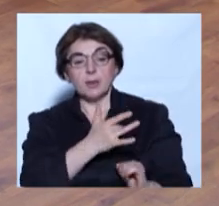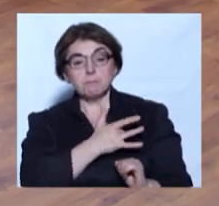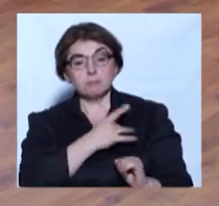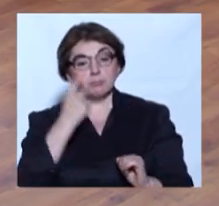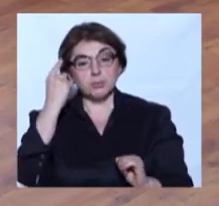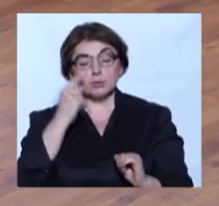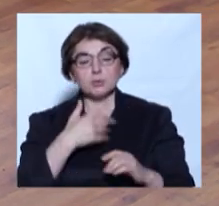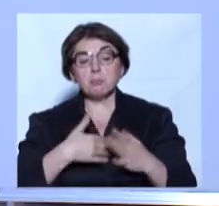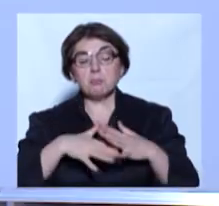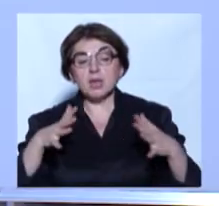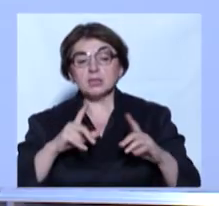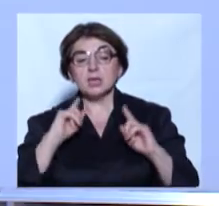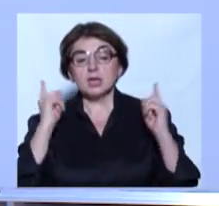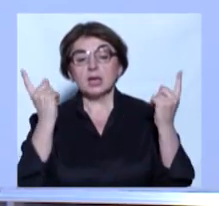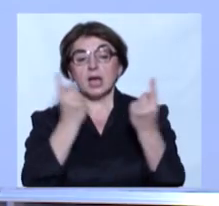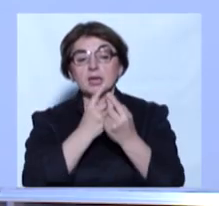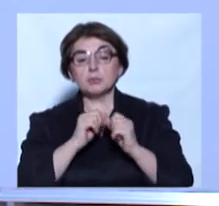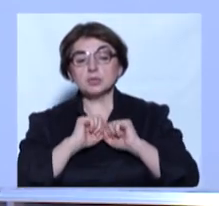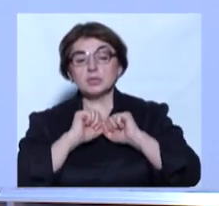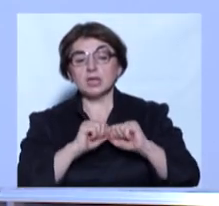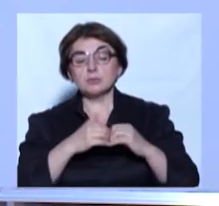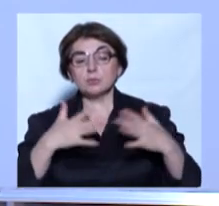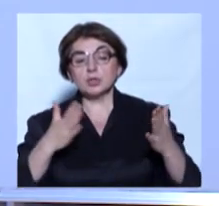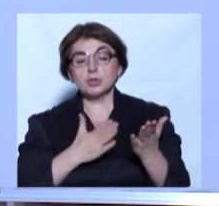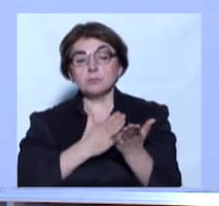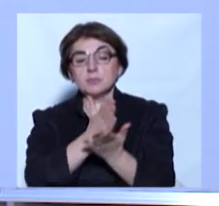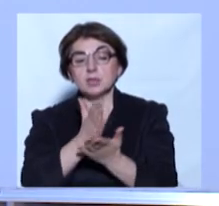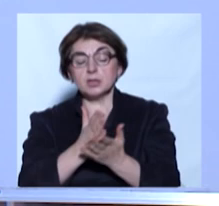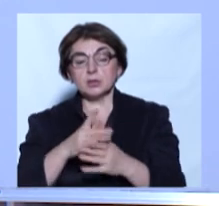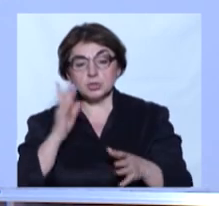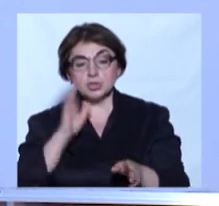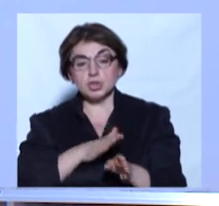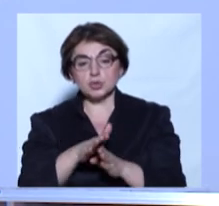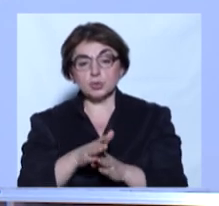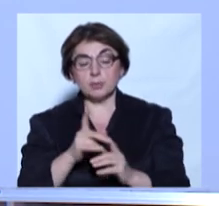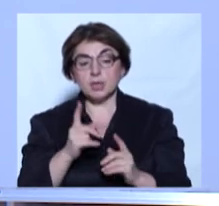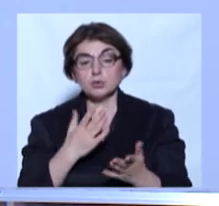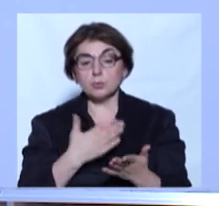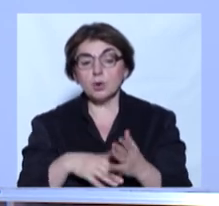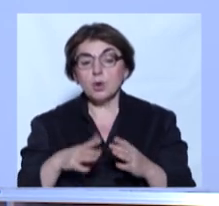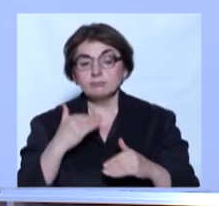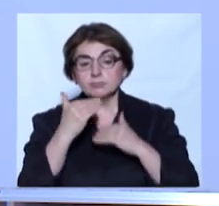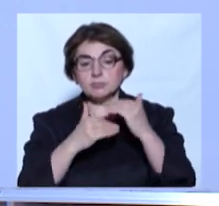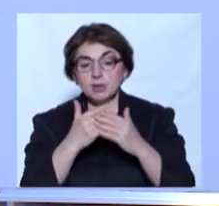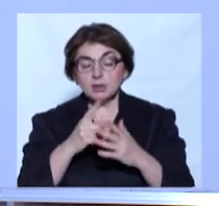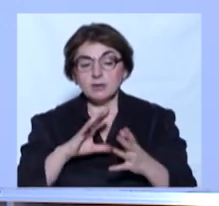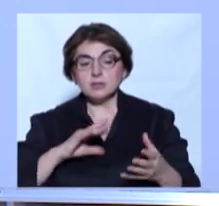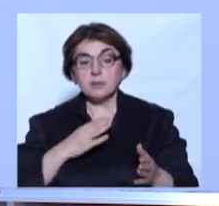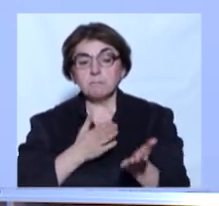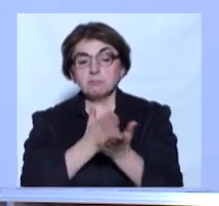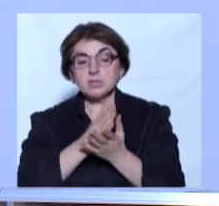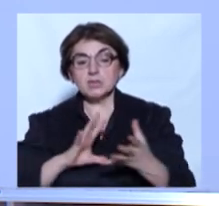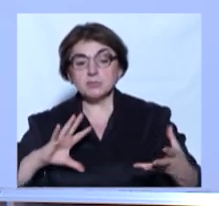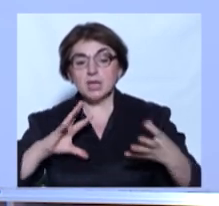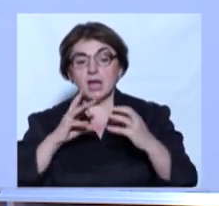მდგრადი განვითარების გარემოს მიმართულებით მიზნების შესრულებას. ეს სფეროები, რომელიც პრიორიტეტულია, თავის მიზნებს აერთიანებს და სწორედ